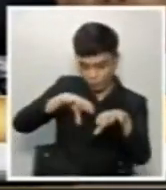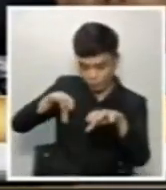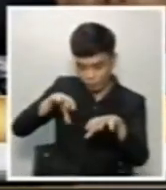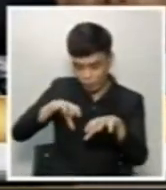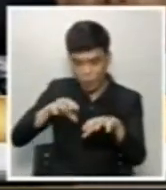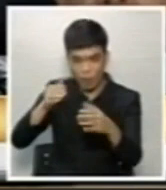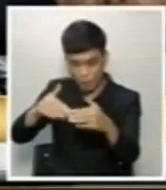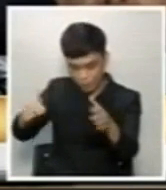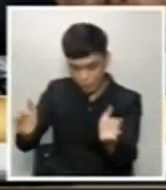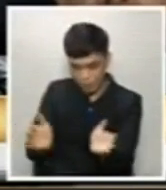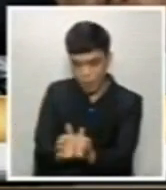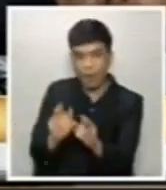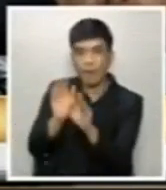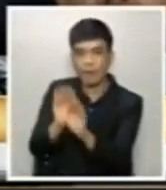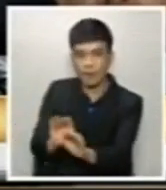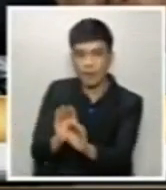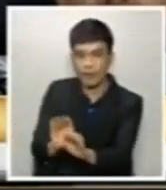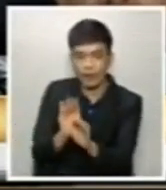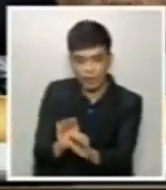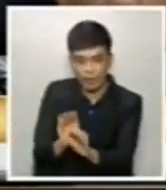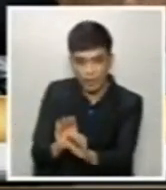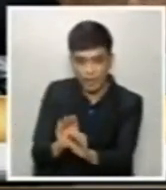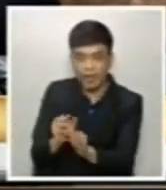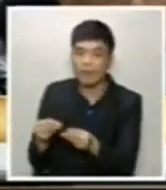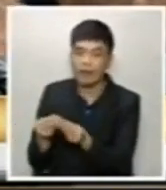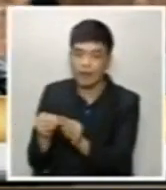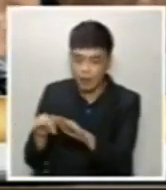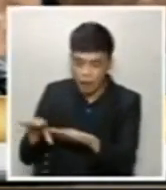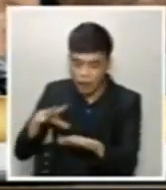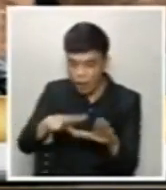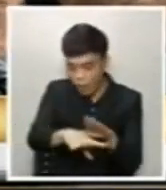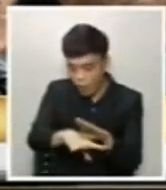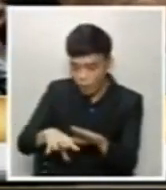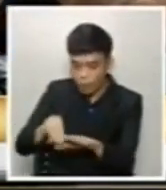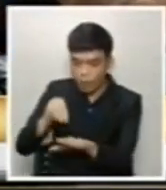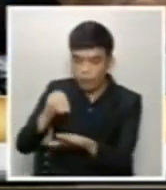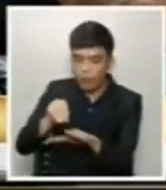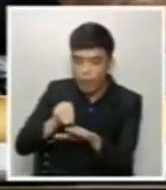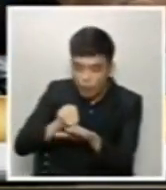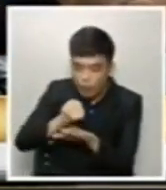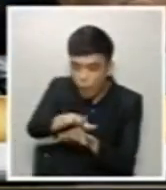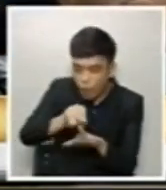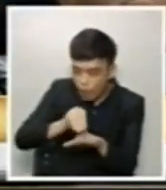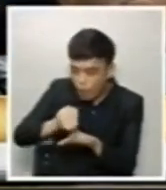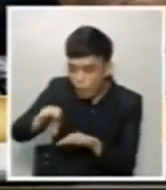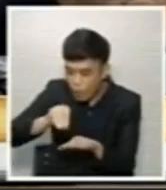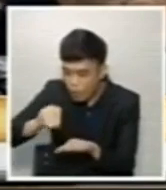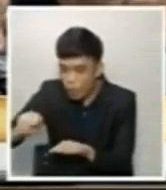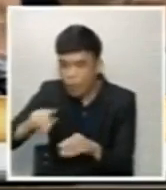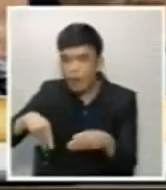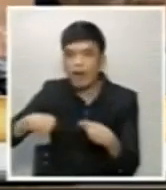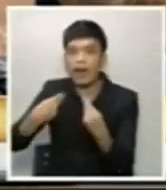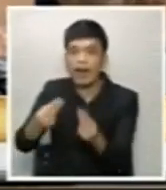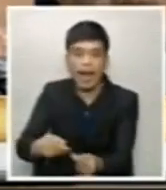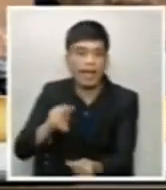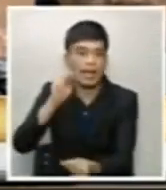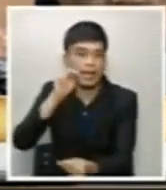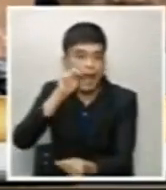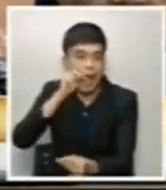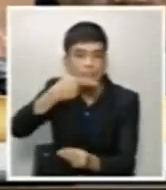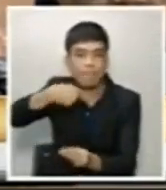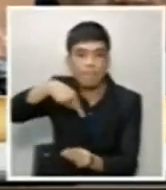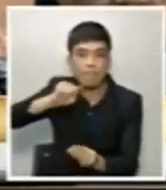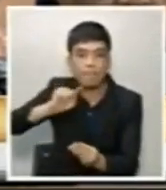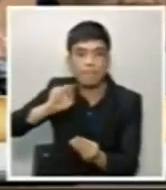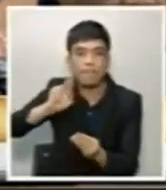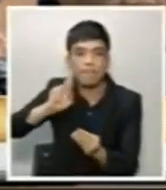ป็นแหล่งน้ำดิบเพื่อป้อนสู่การประปาภูมิภาคหรือป้อนสู่ประปาท้อง